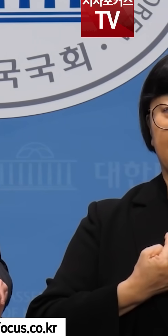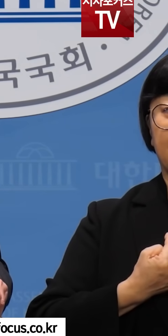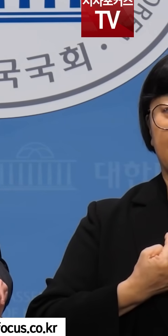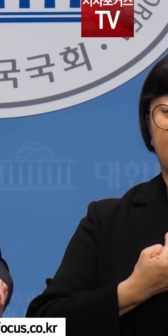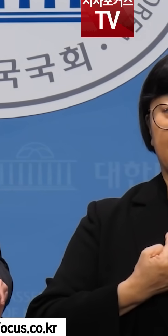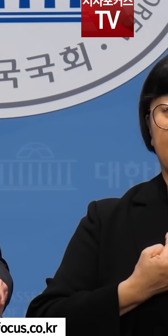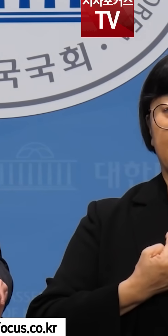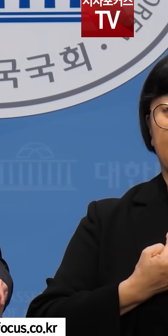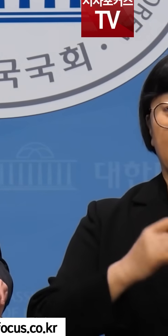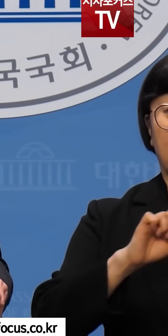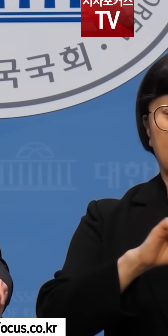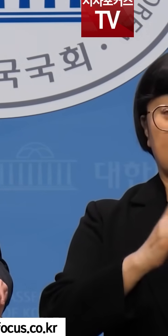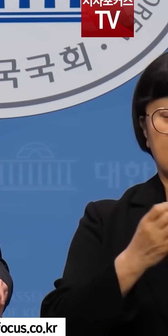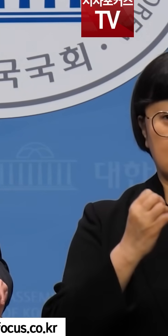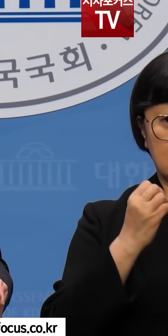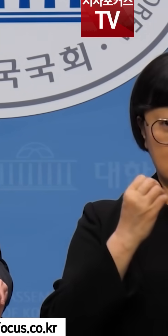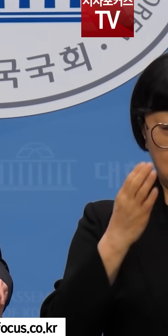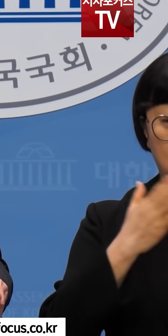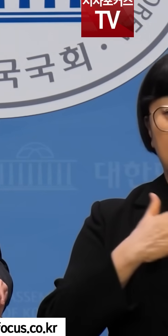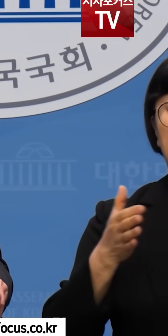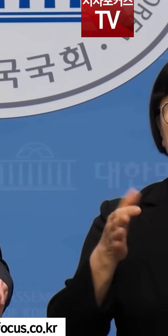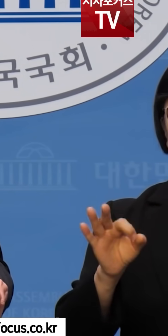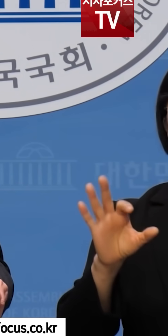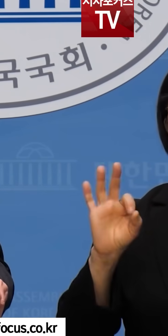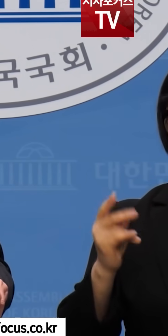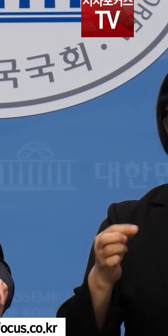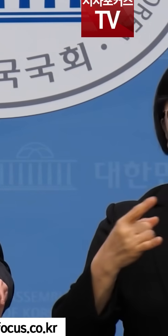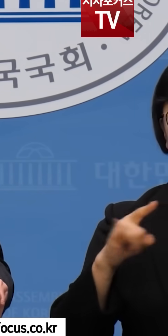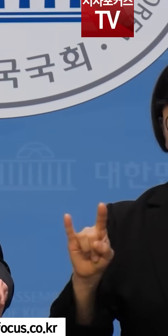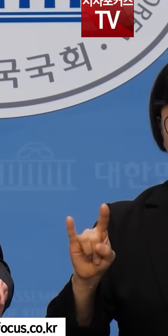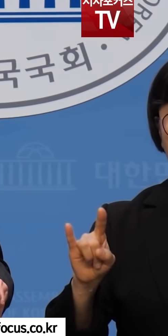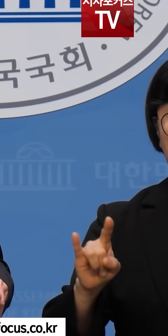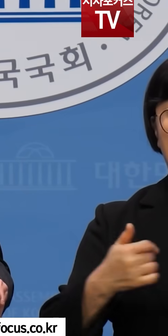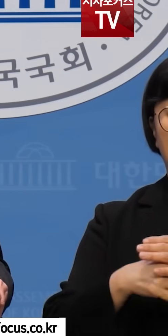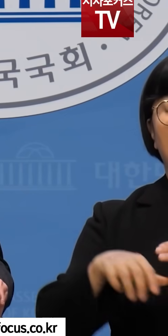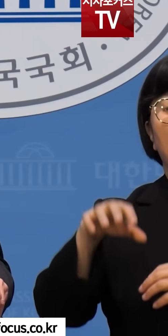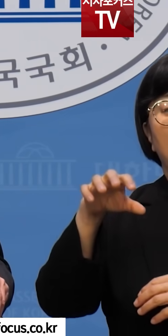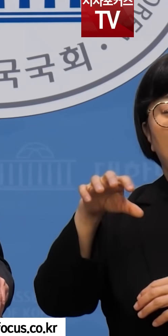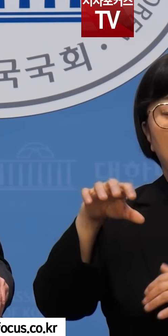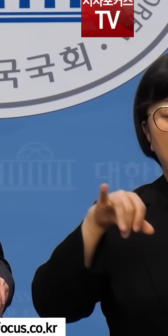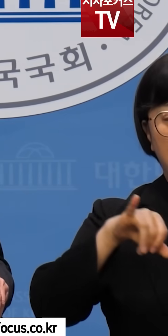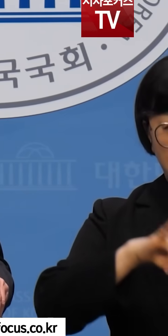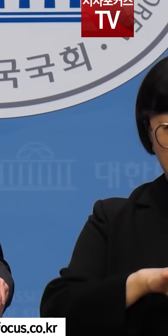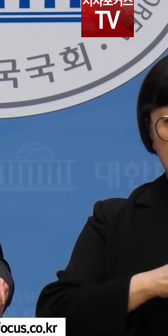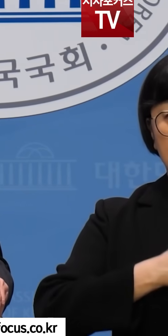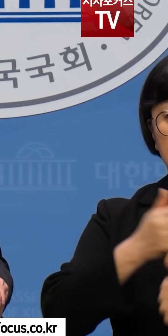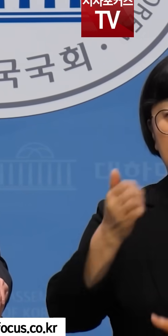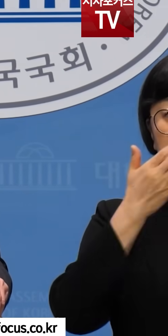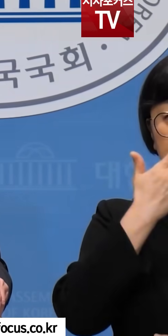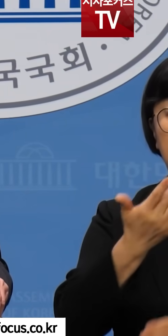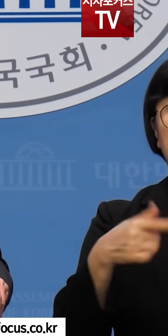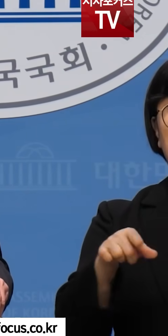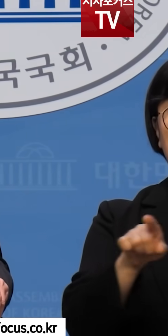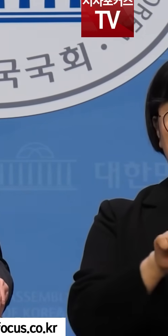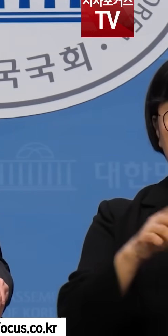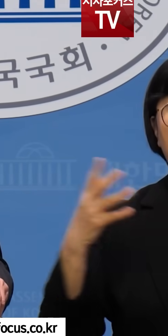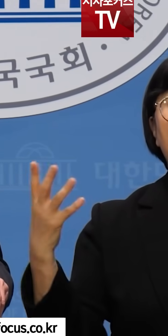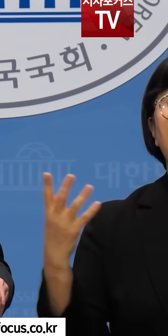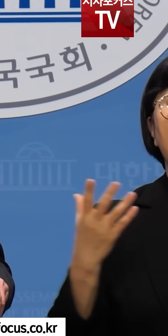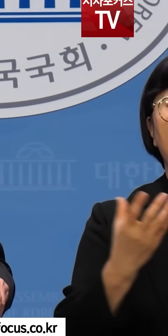하는 대신 새로운 김용태 후보가 반드시 고양정에서 승리할 수 있도록